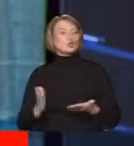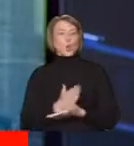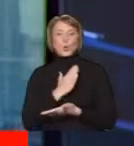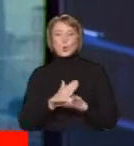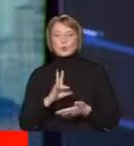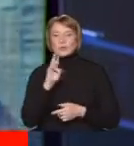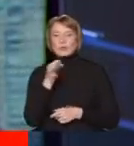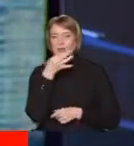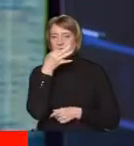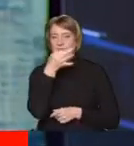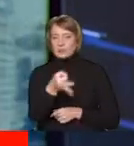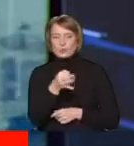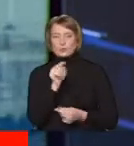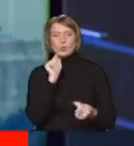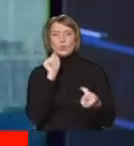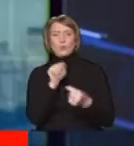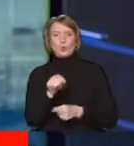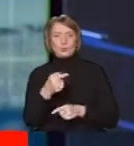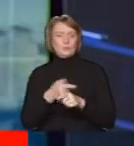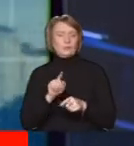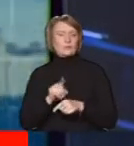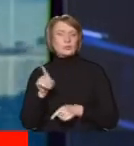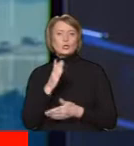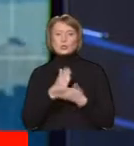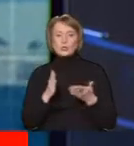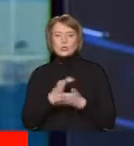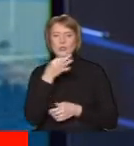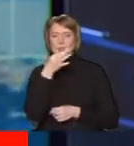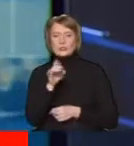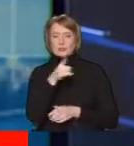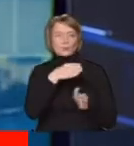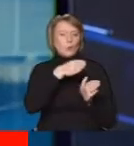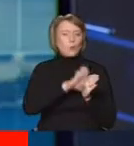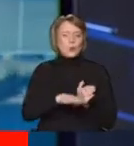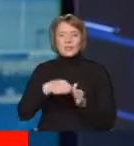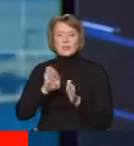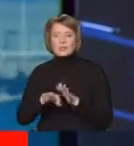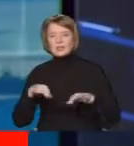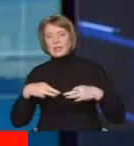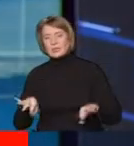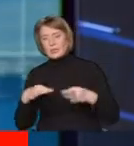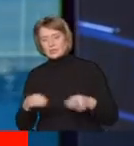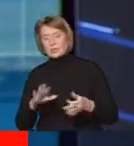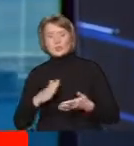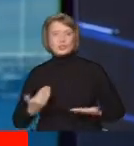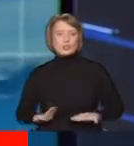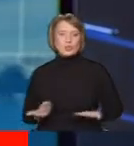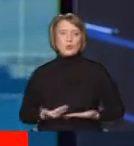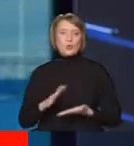Жоден не скаже, що він проти розвитку міста. Жоден не скаже, що він погіршення транспорту, житлових умов і таке